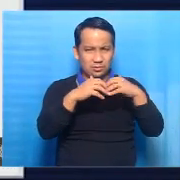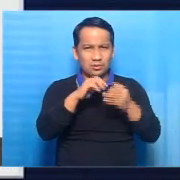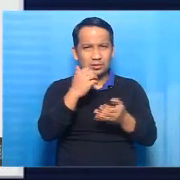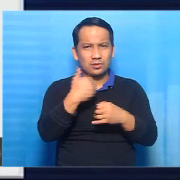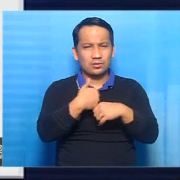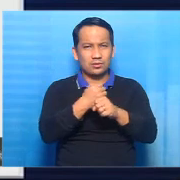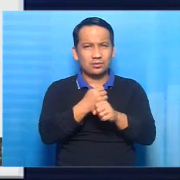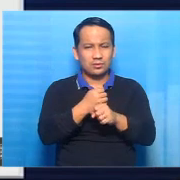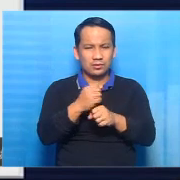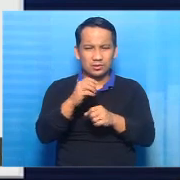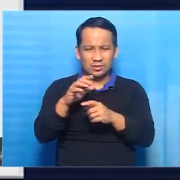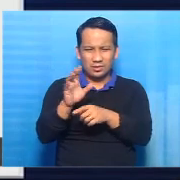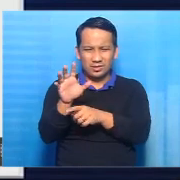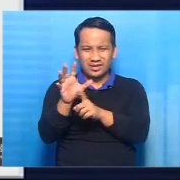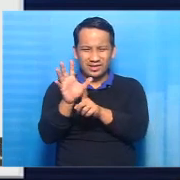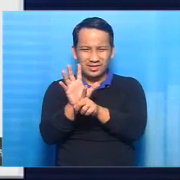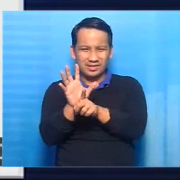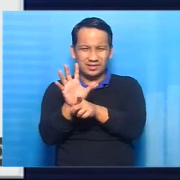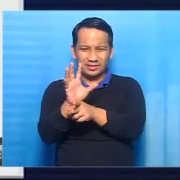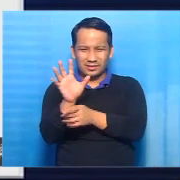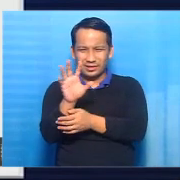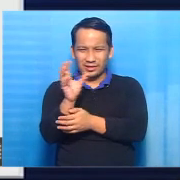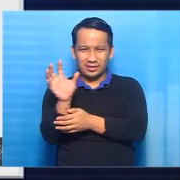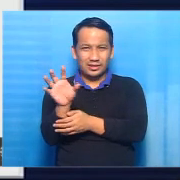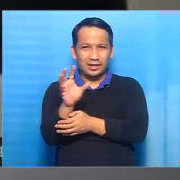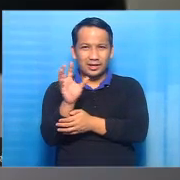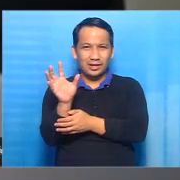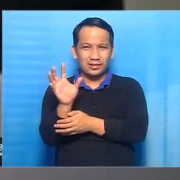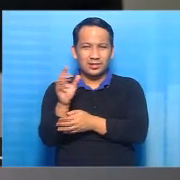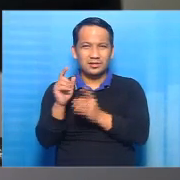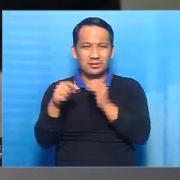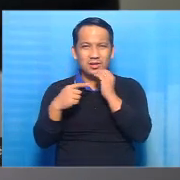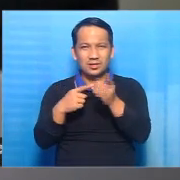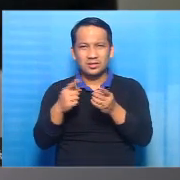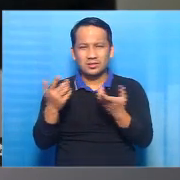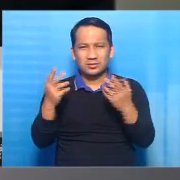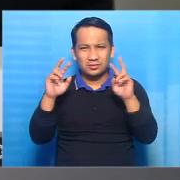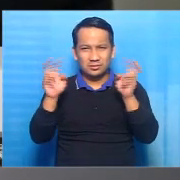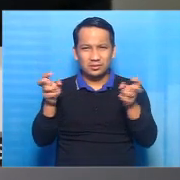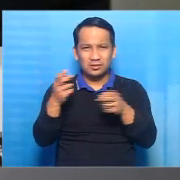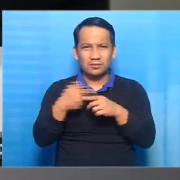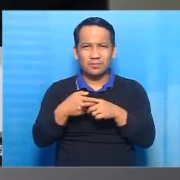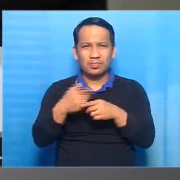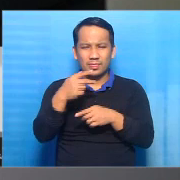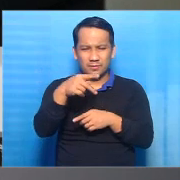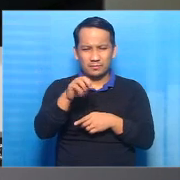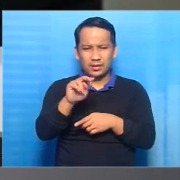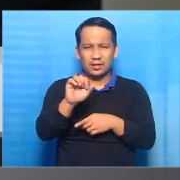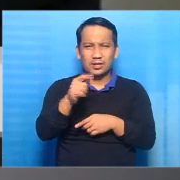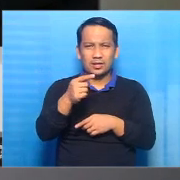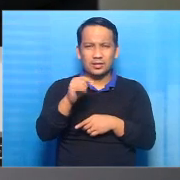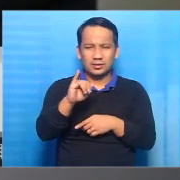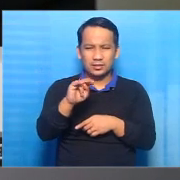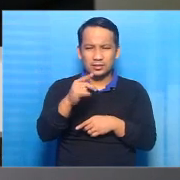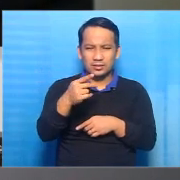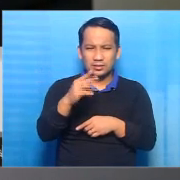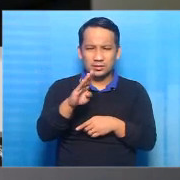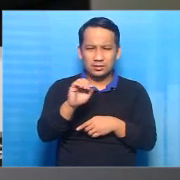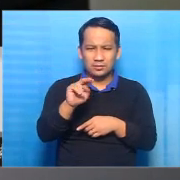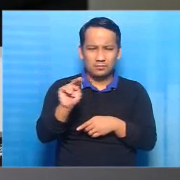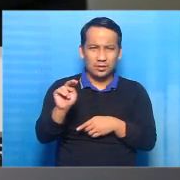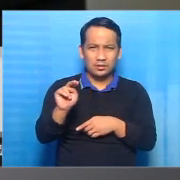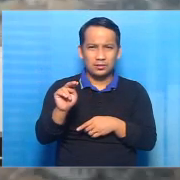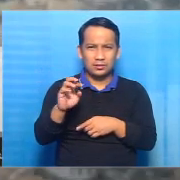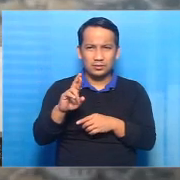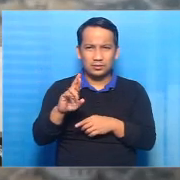fixed radar structure. Ang Mischief Reef ay kilala rin sa pangalang Panganiban Reef. Ayon sa UN